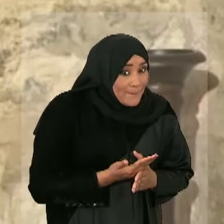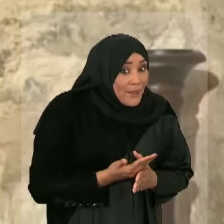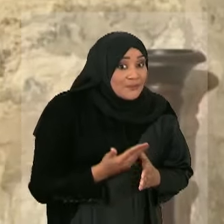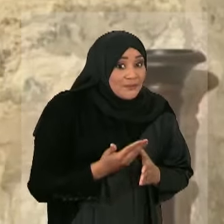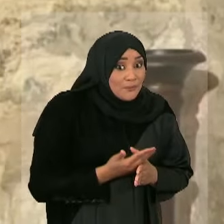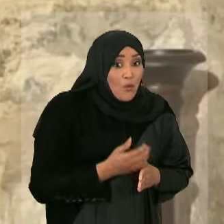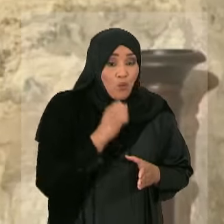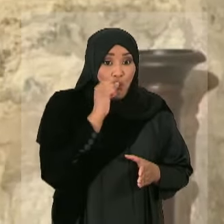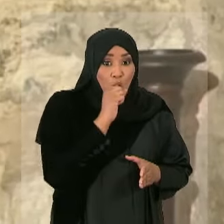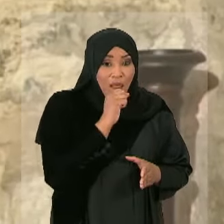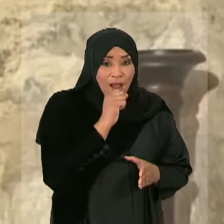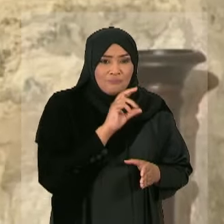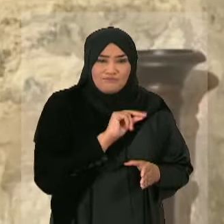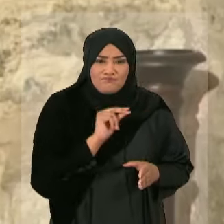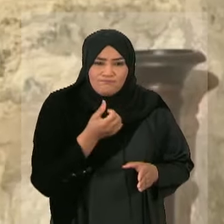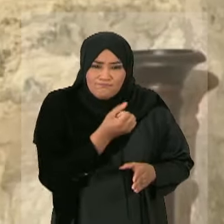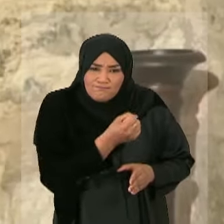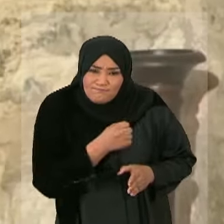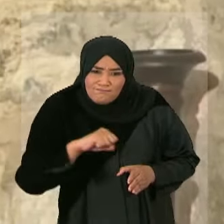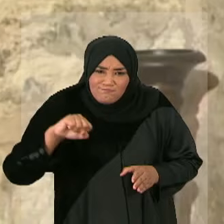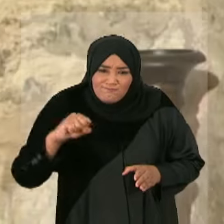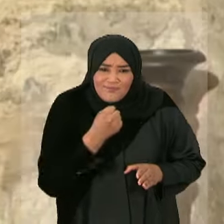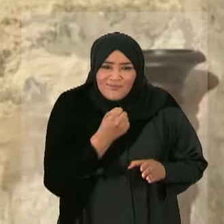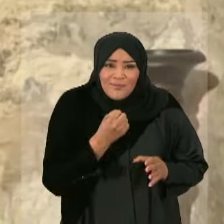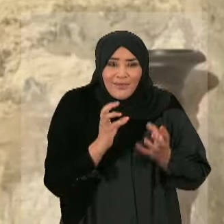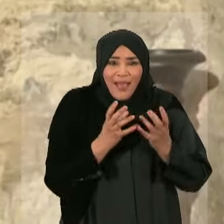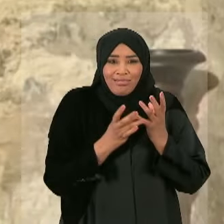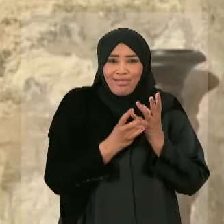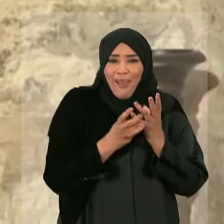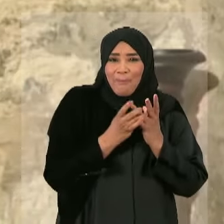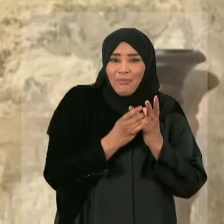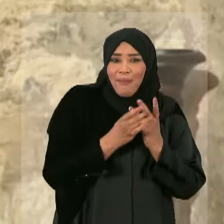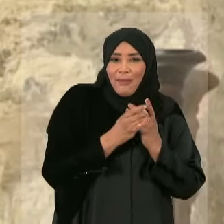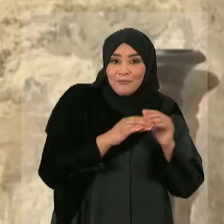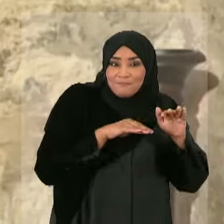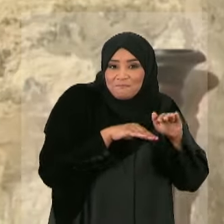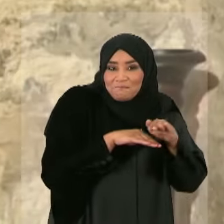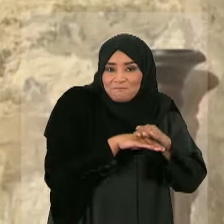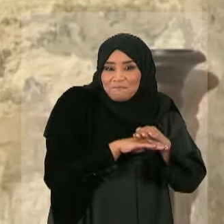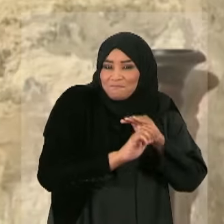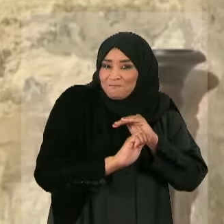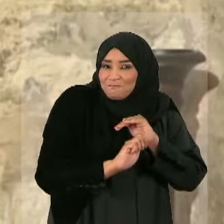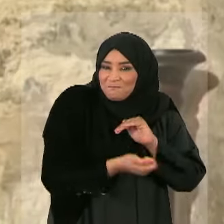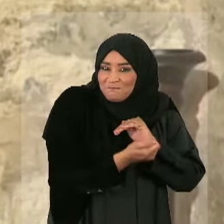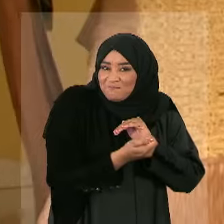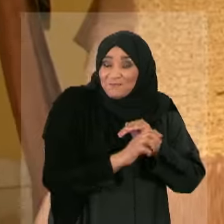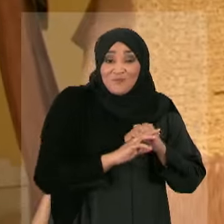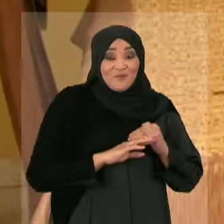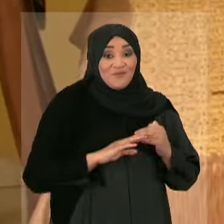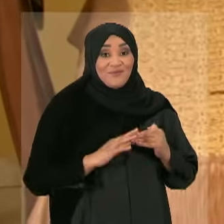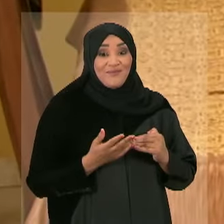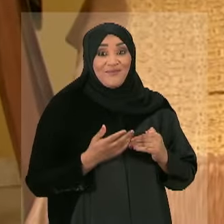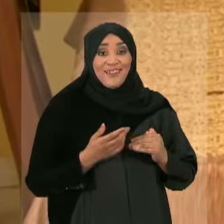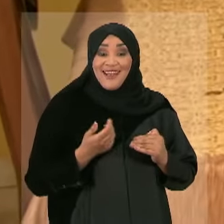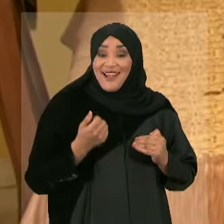الخزنة اللي أنا بضب فيها كل الأشياء الثمينة اللي عندي. الأغنية تتعدى كونها كلمات ولحن،